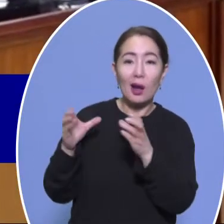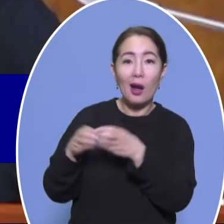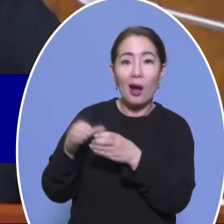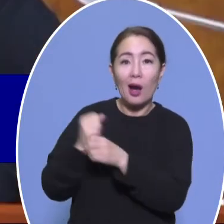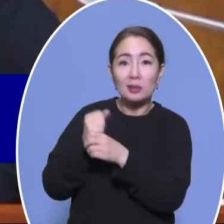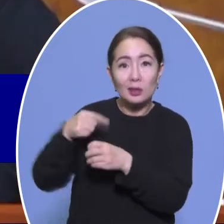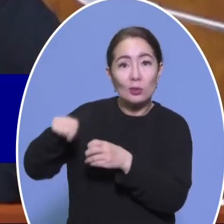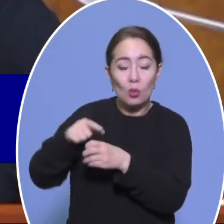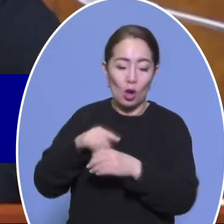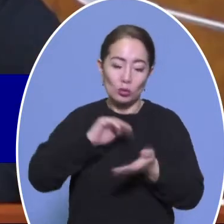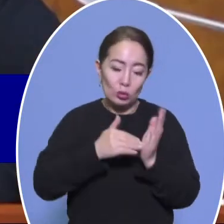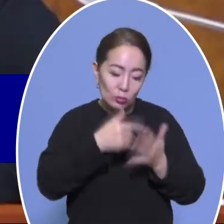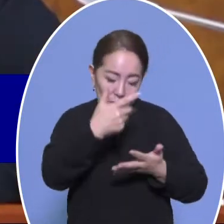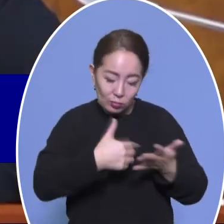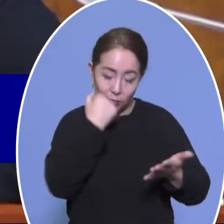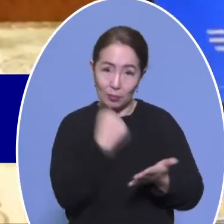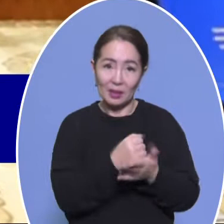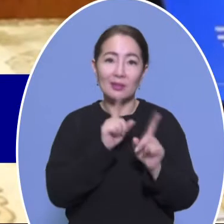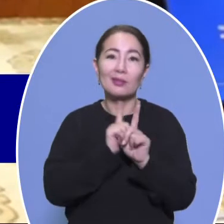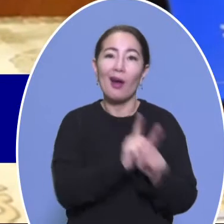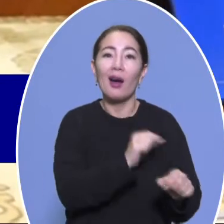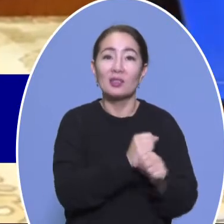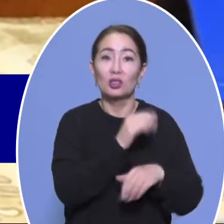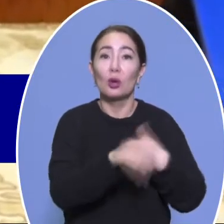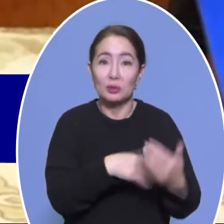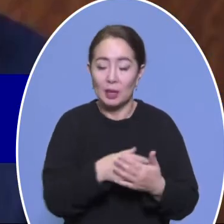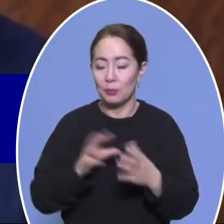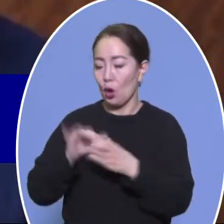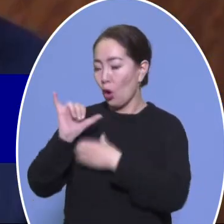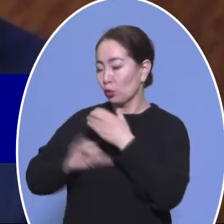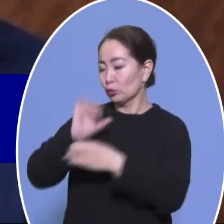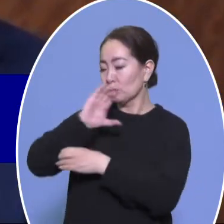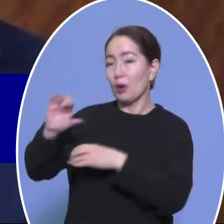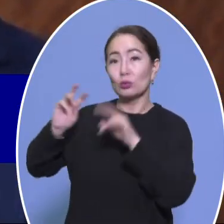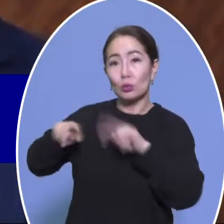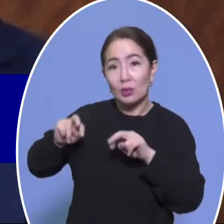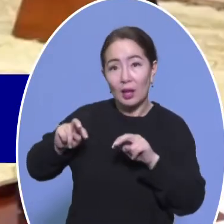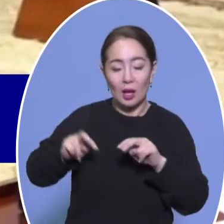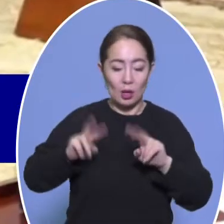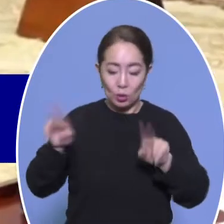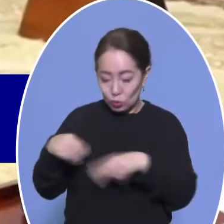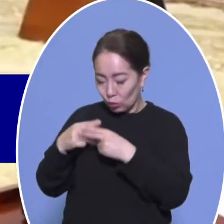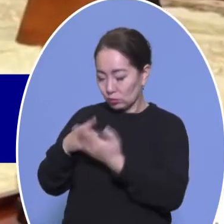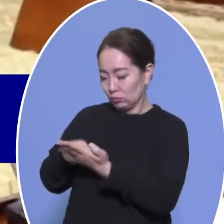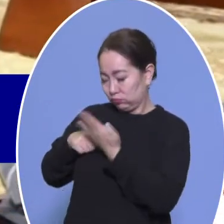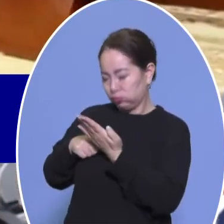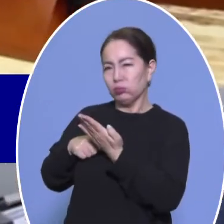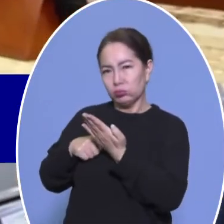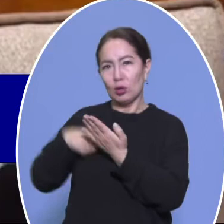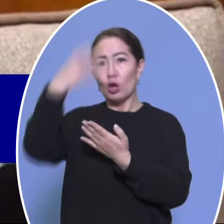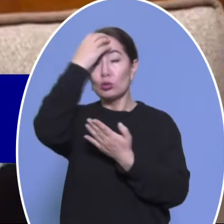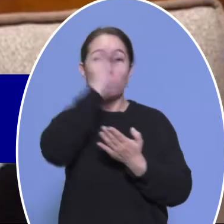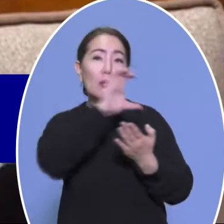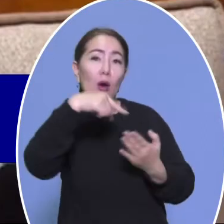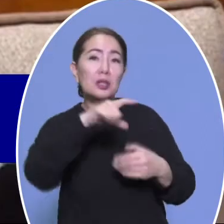эрчимжүүлсэн арга хэмжээний төлөвлөгөө боловсруулж батлуулан ажил хэрэг болон ажиллаж байна. За олон улсын байгууллагын судалгаа дүгнэлт болон Монгол улсад тулраадаг нөхцөл байдлыг харгалзан